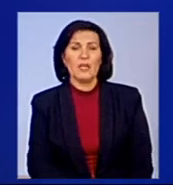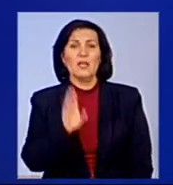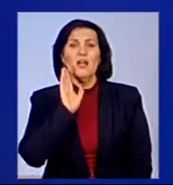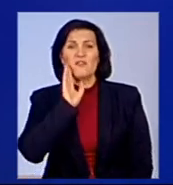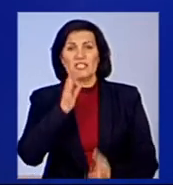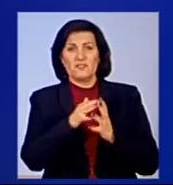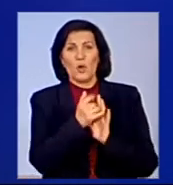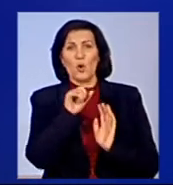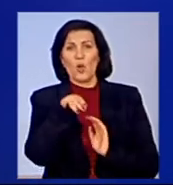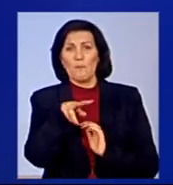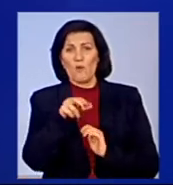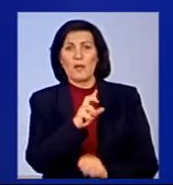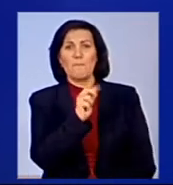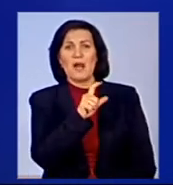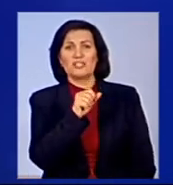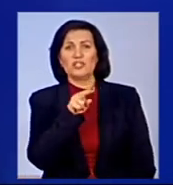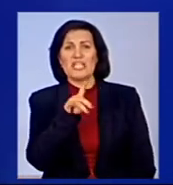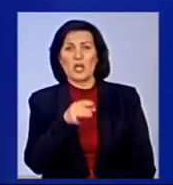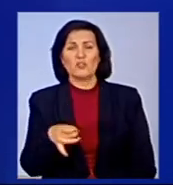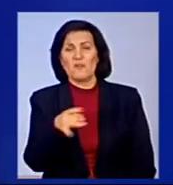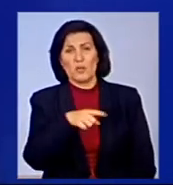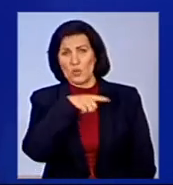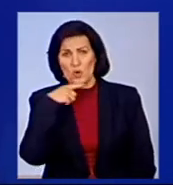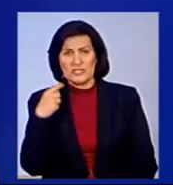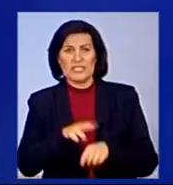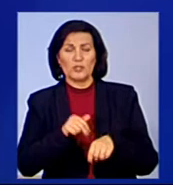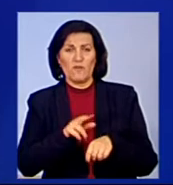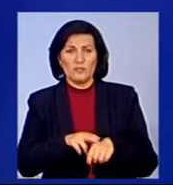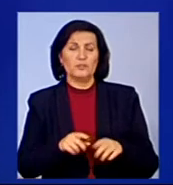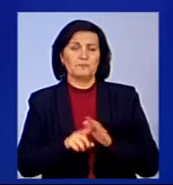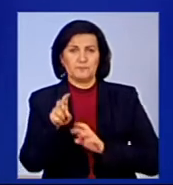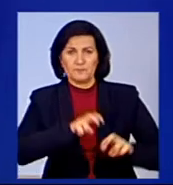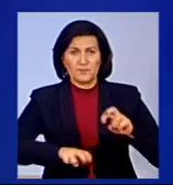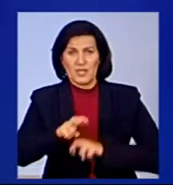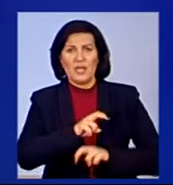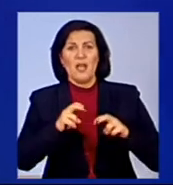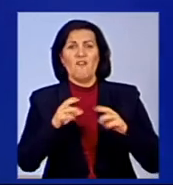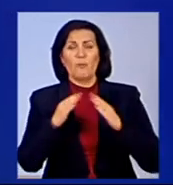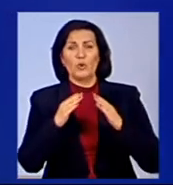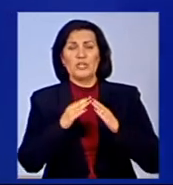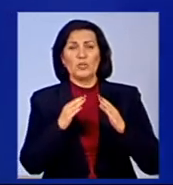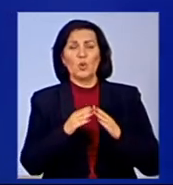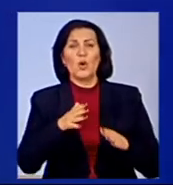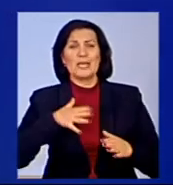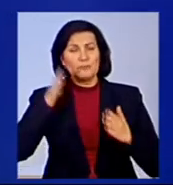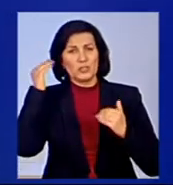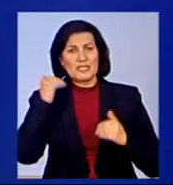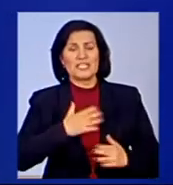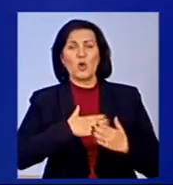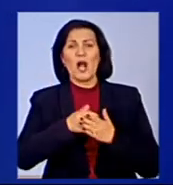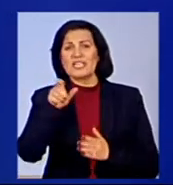Вранці в селі Холмовка Бахчисарайського району російські силовики влаштували трус у будинку кримсько-татарського активіста Нарімана